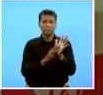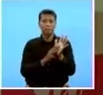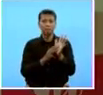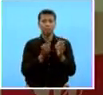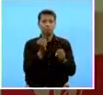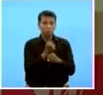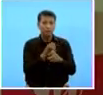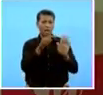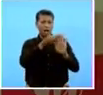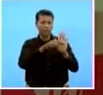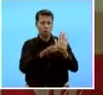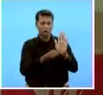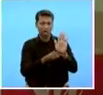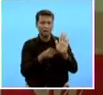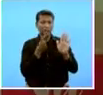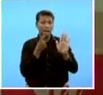merevisi regulasi terkait dengan